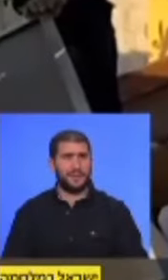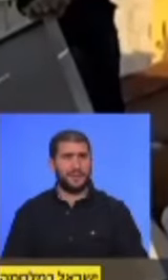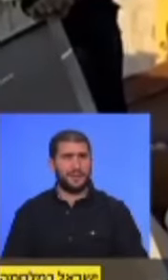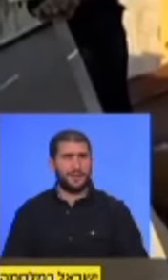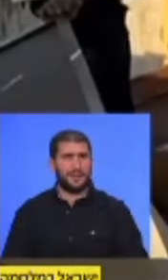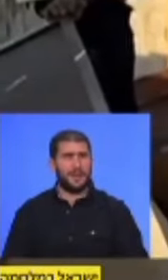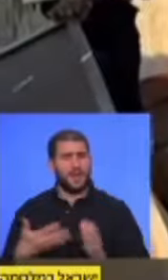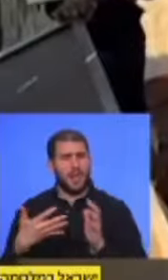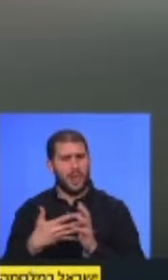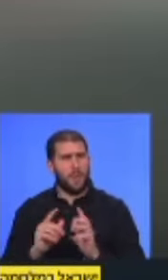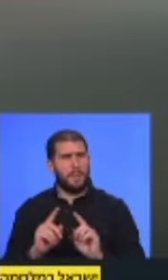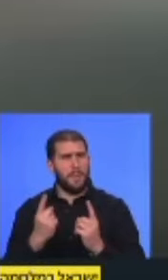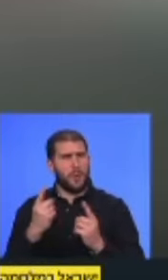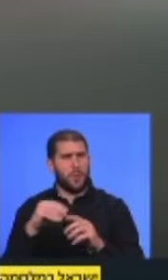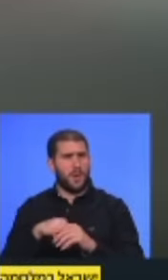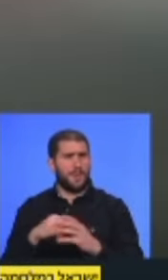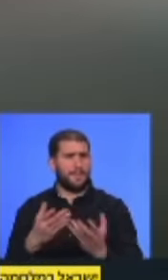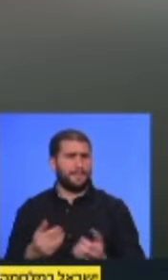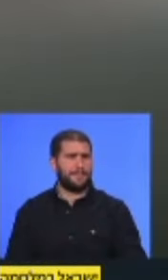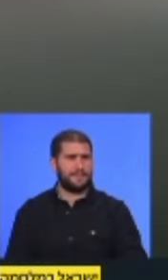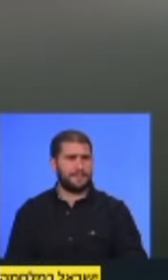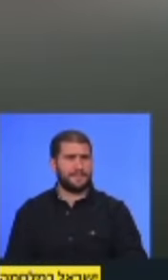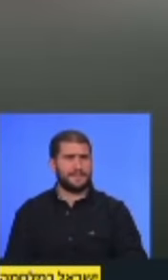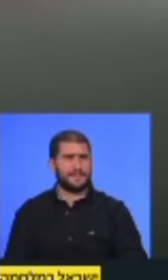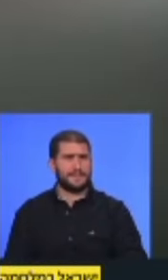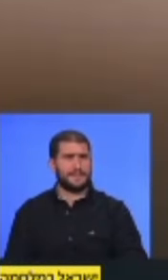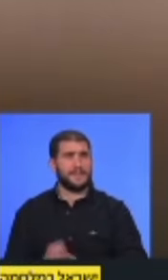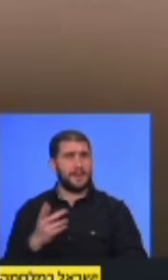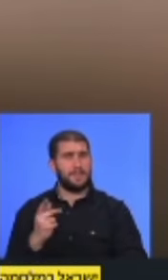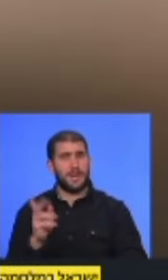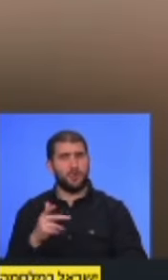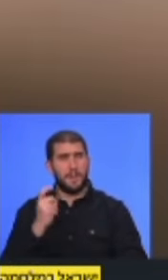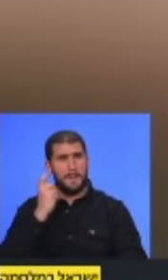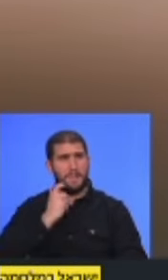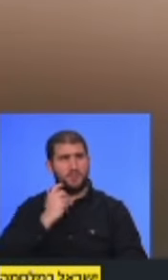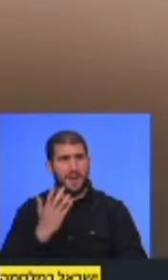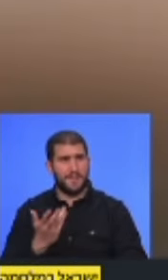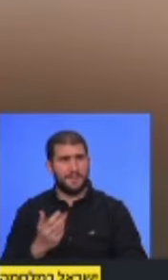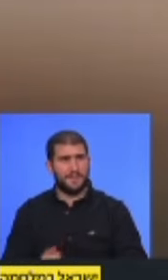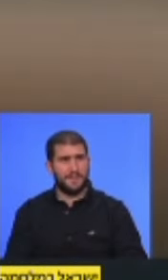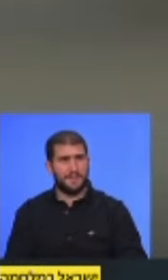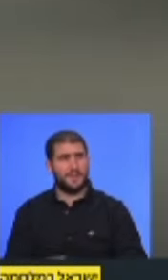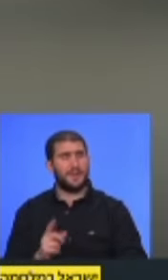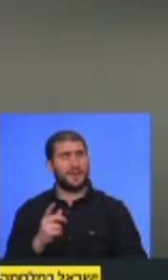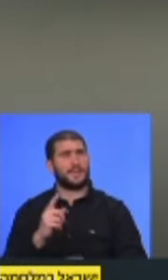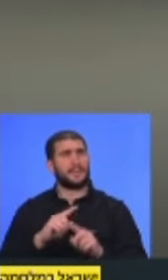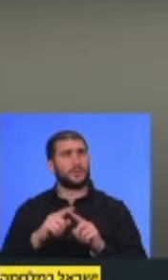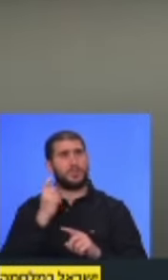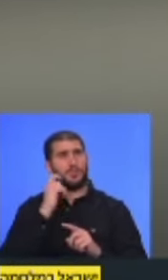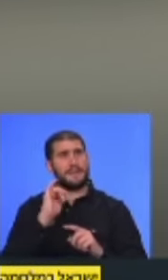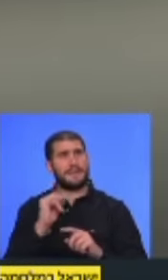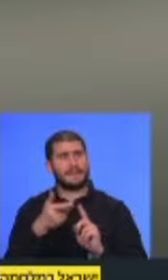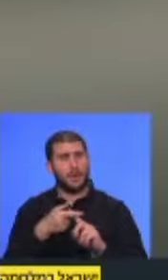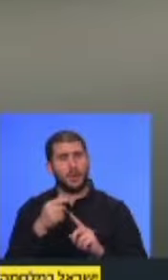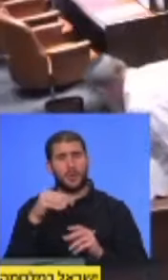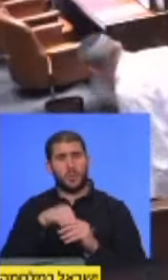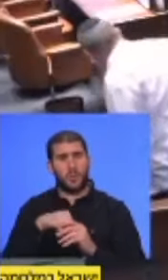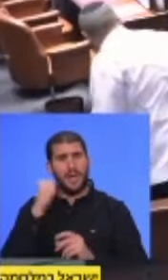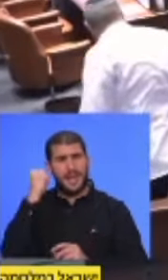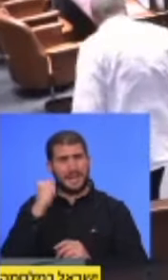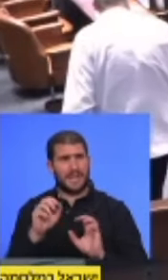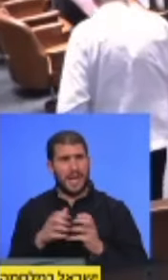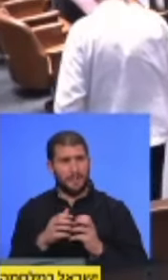to investigate what's going on there. If there's one, if there are crimes, which kind, what kind of crimes, including genocide.